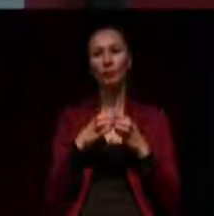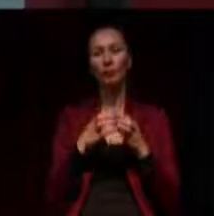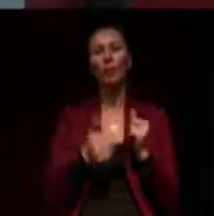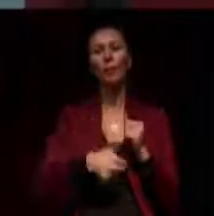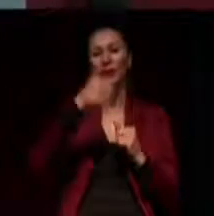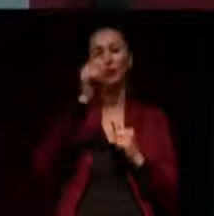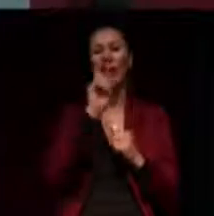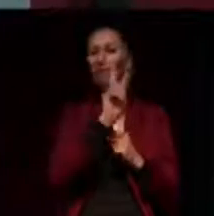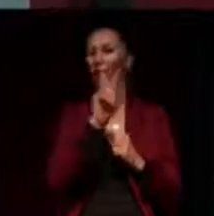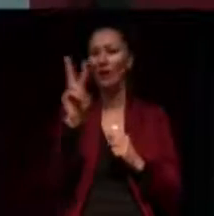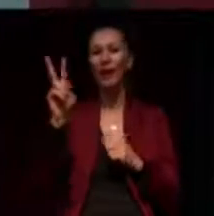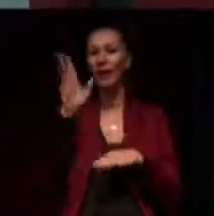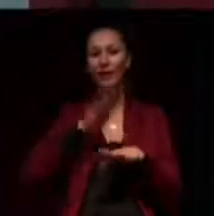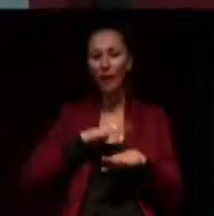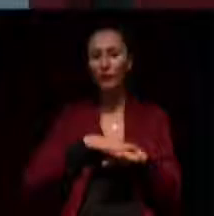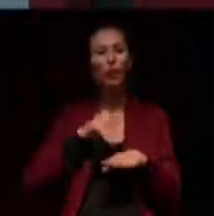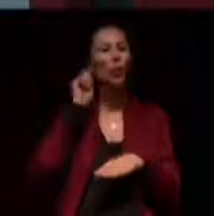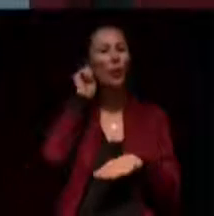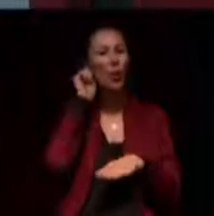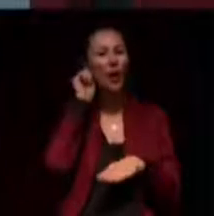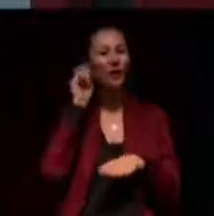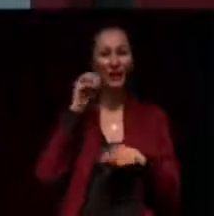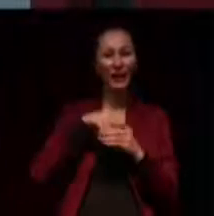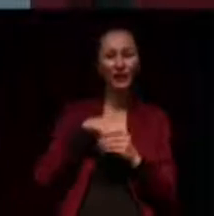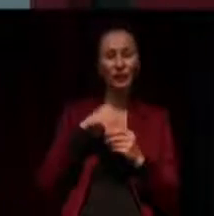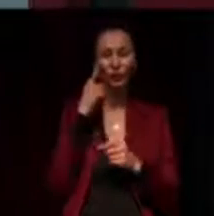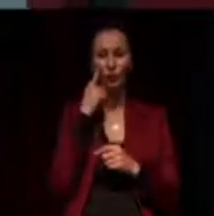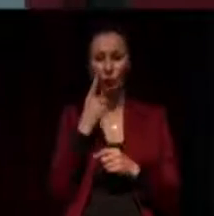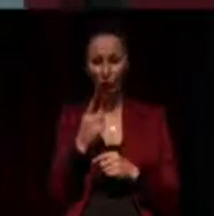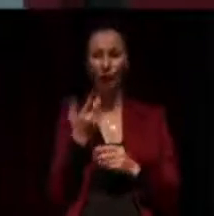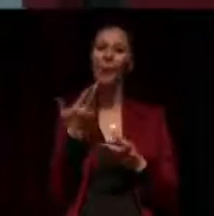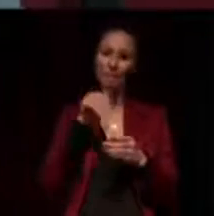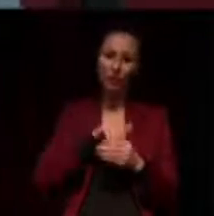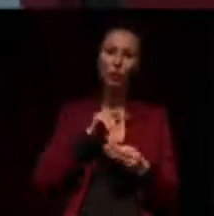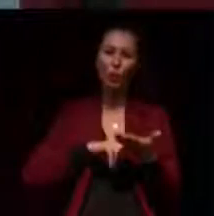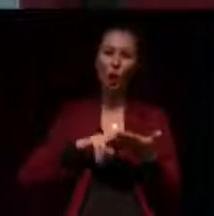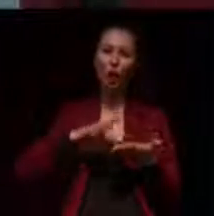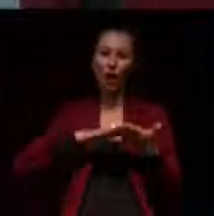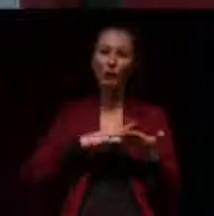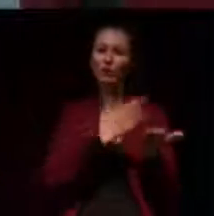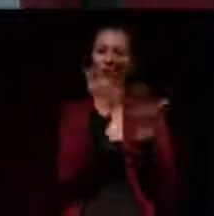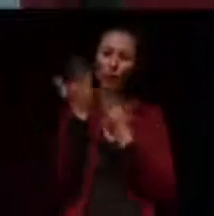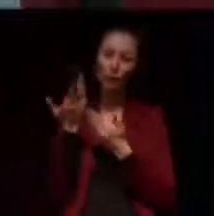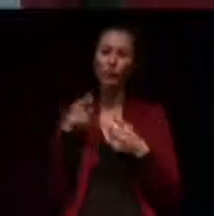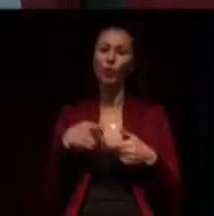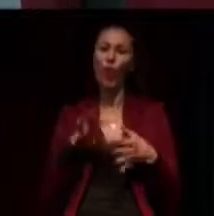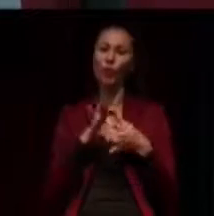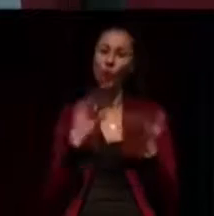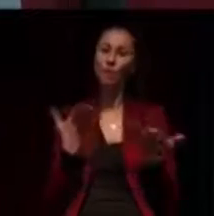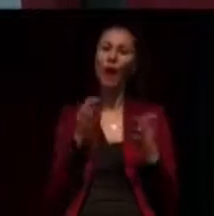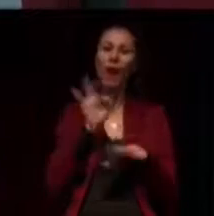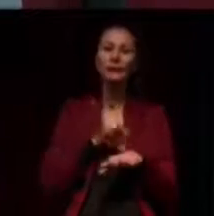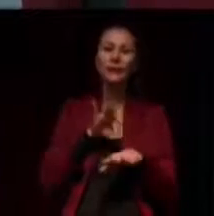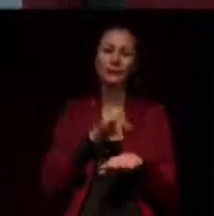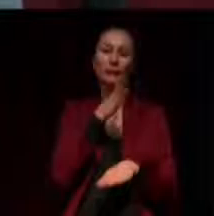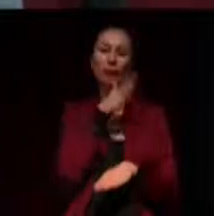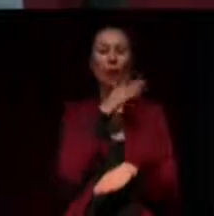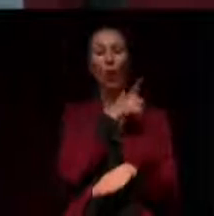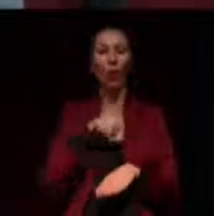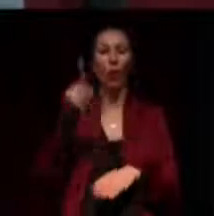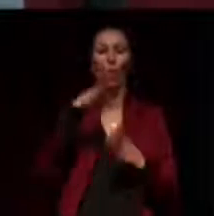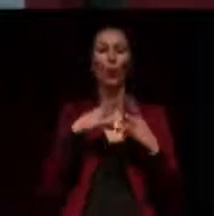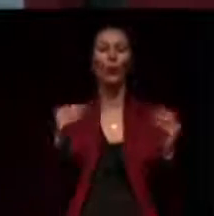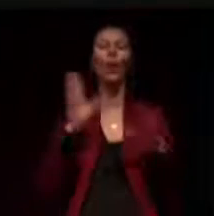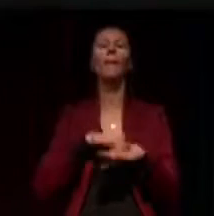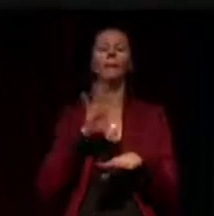grup başkan vekillerine yaptığınız uyarı doğrultusunda herhalde meclis üyesi arkadaşlarımız da bu anlamda tamam. Hassasiyet gösterecektir